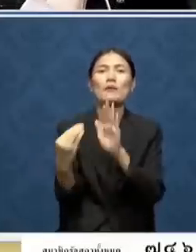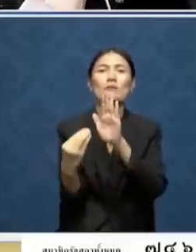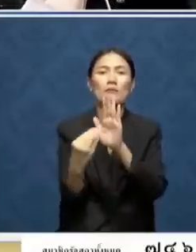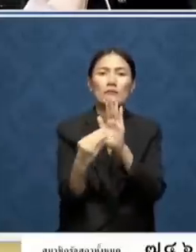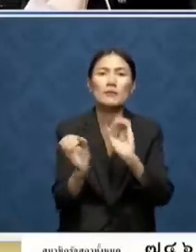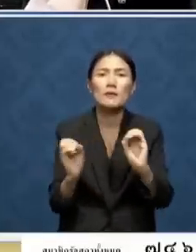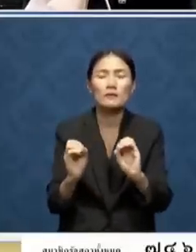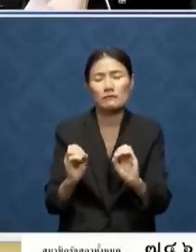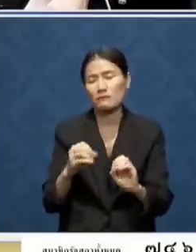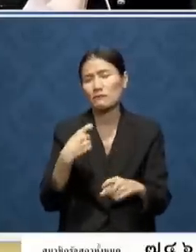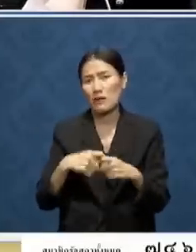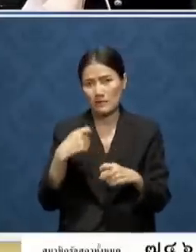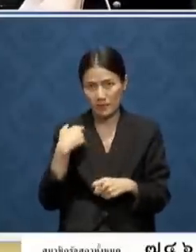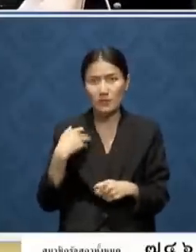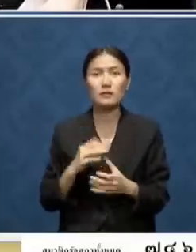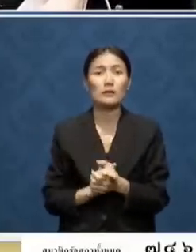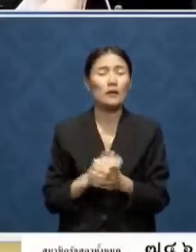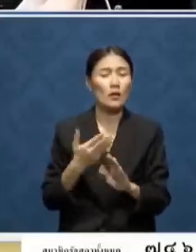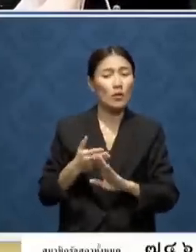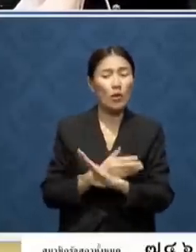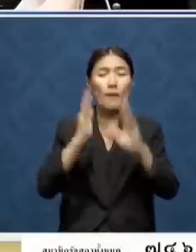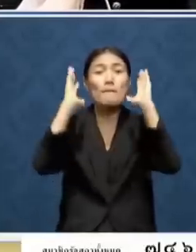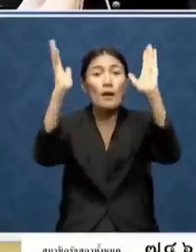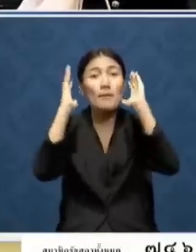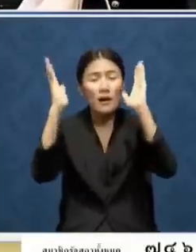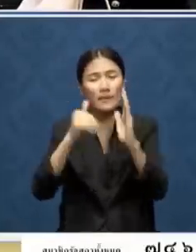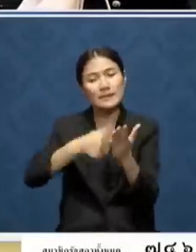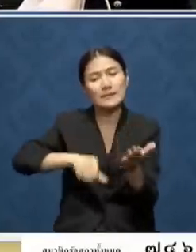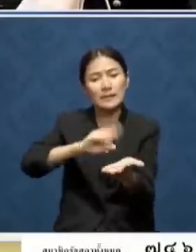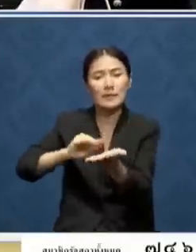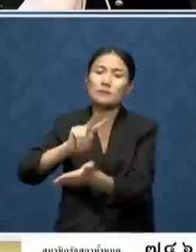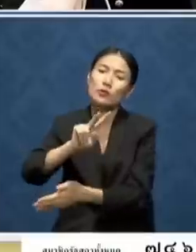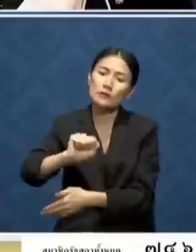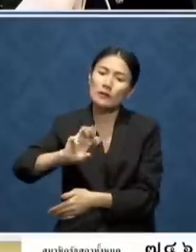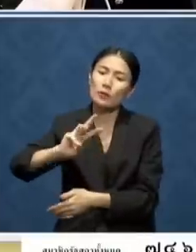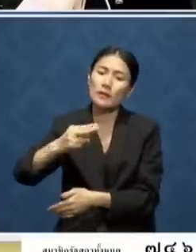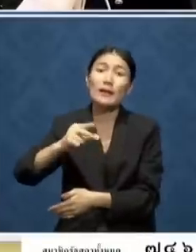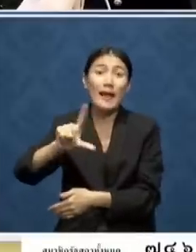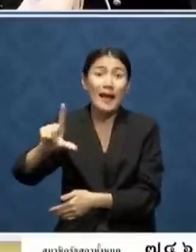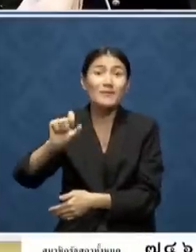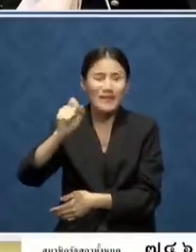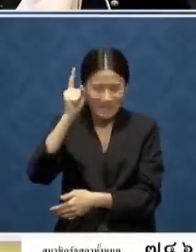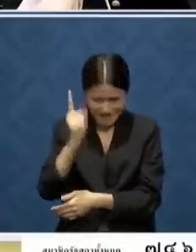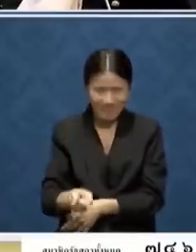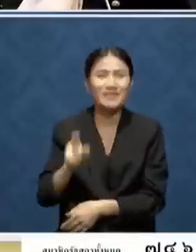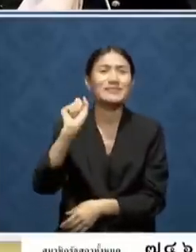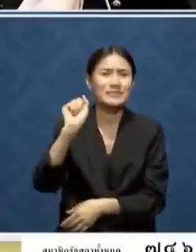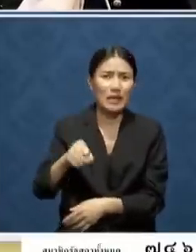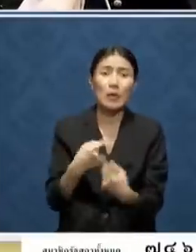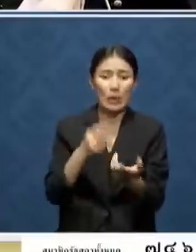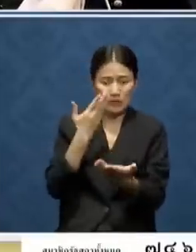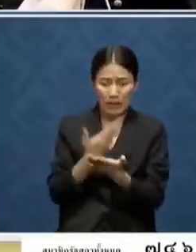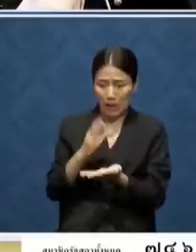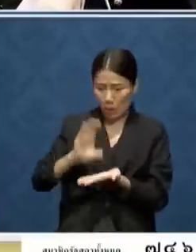คะเอ่อตอนหาเสียงบอกว่าจะเก็บภาษีเพิ่มได้ 260,000ล้านบาทนี้จริงนะคะแต่ว่างบประมาณมันเพิ่มขึ้นไม่ถึงอ่ะ